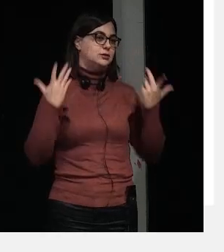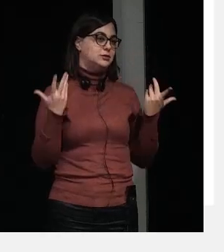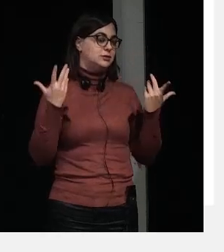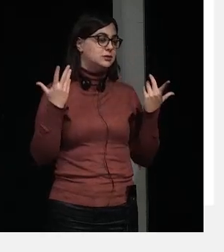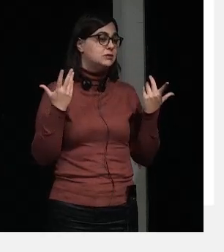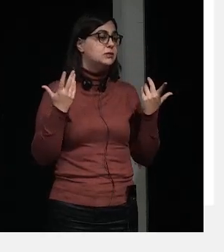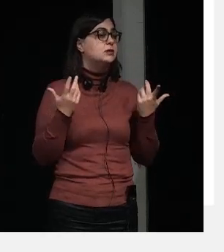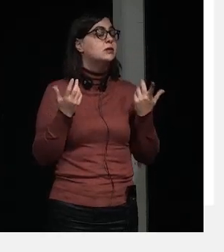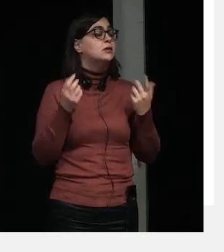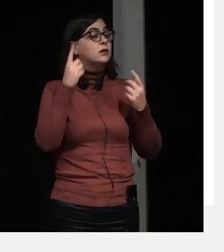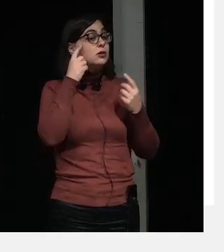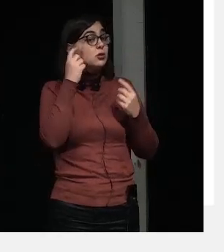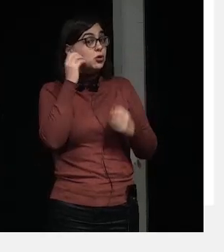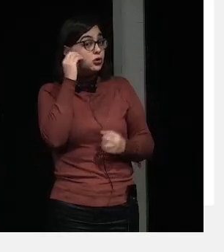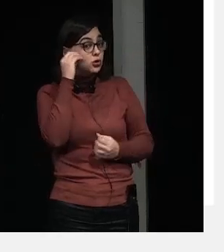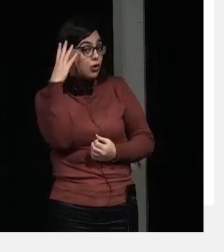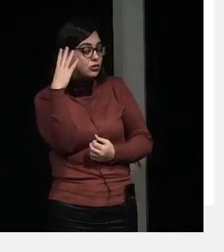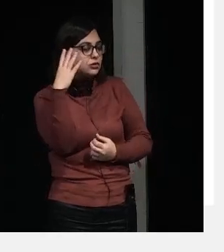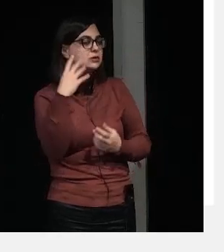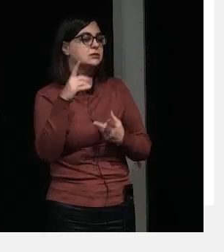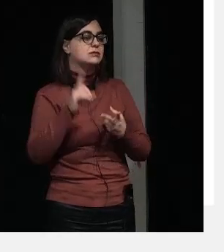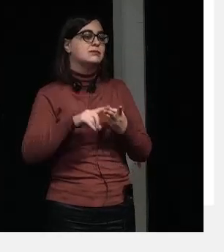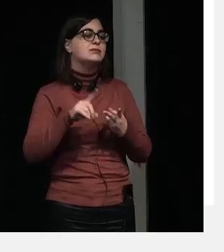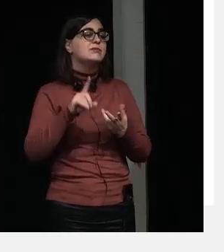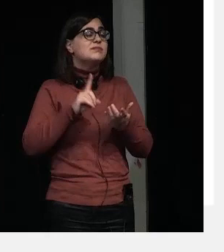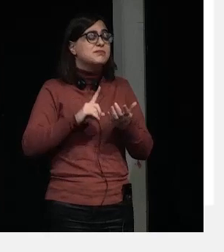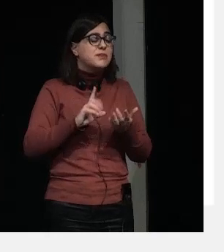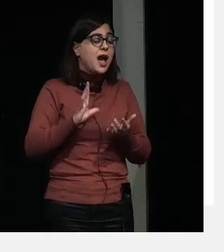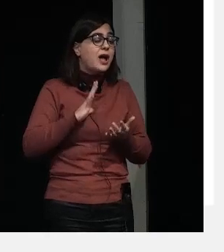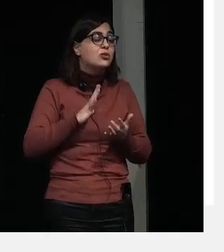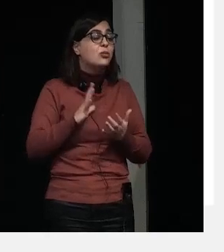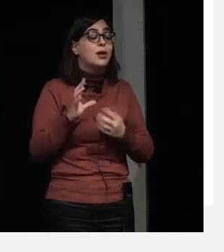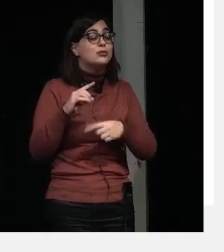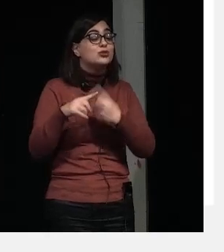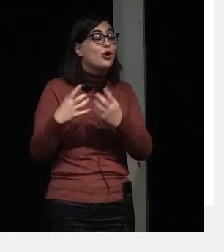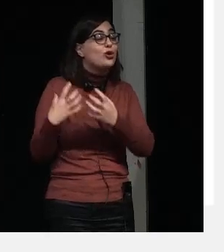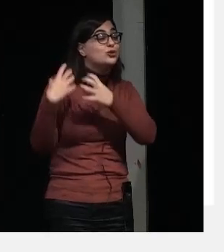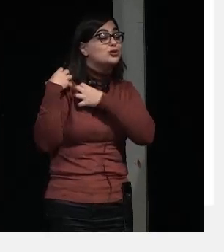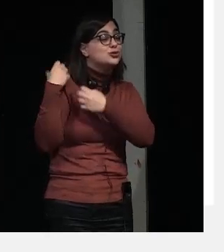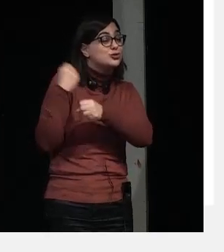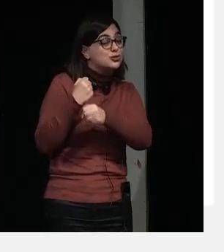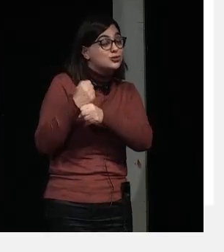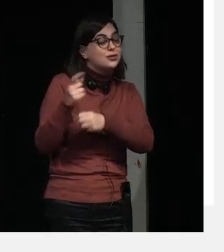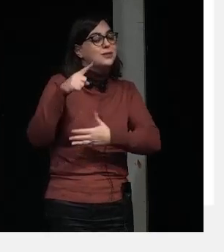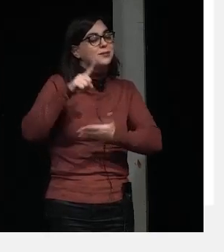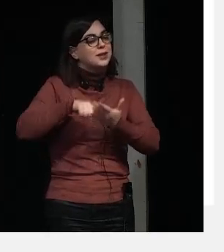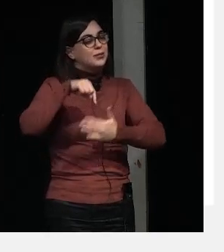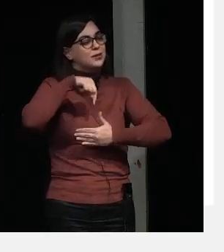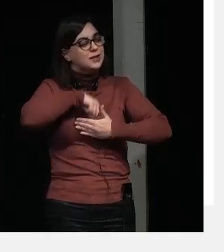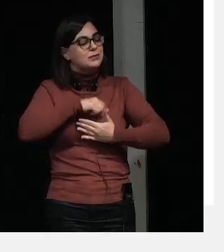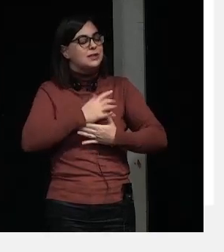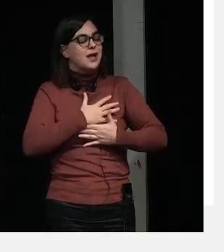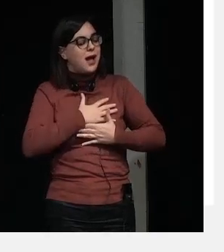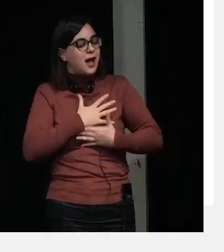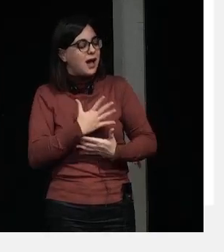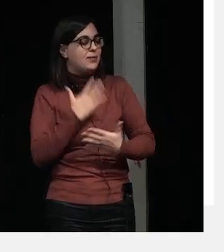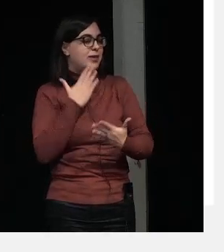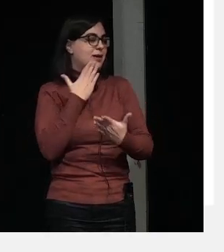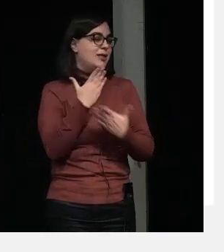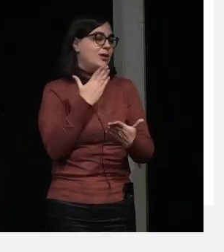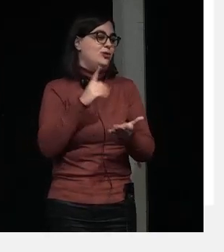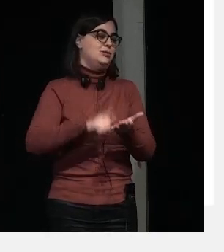έχουν και οι ίδιοι άνθρωποι αγάπη και κατανόηση. Θεωρώ πάρα πολύ